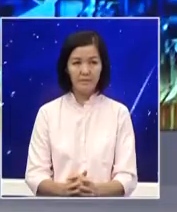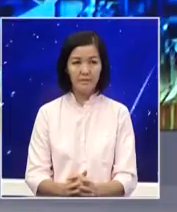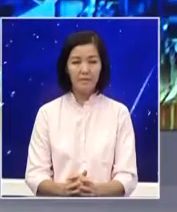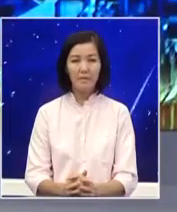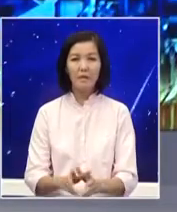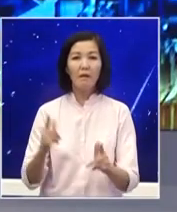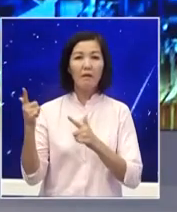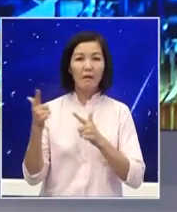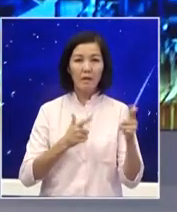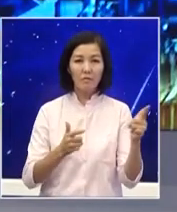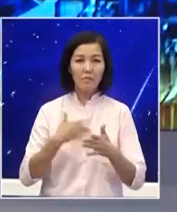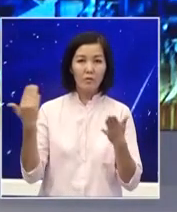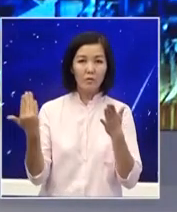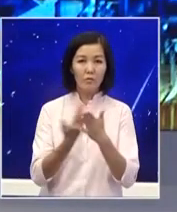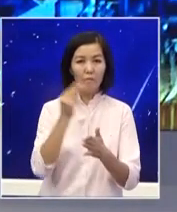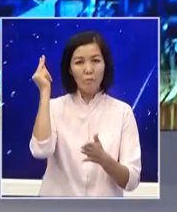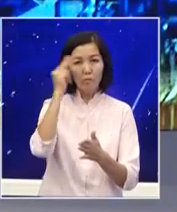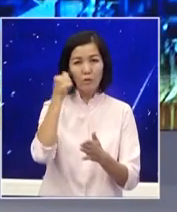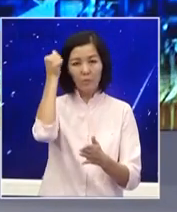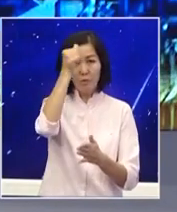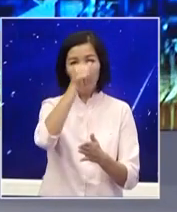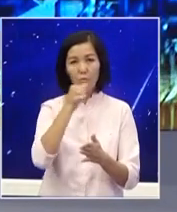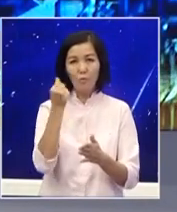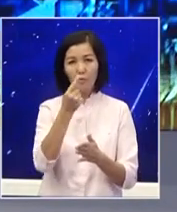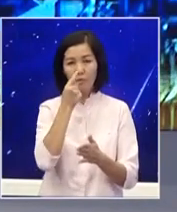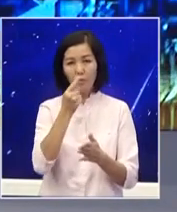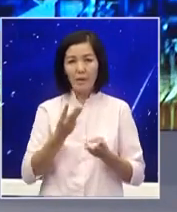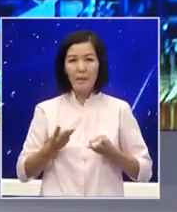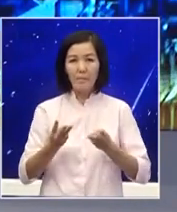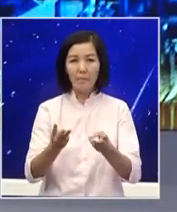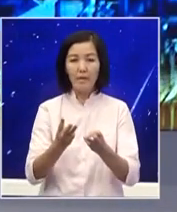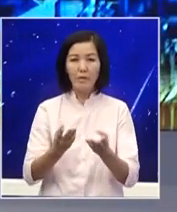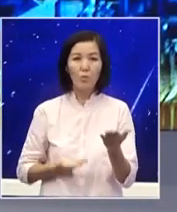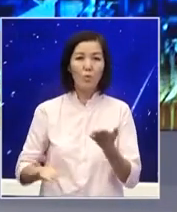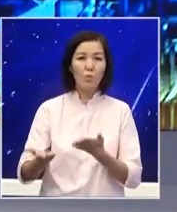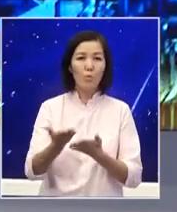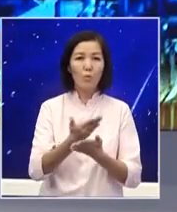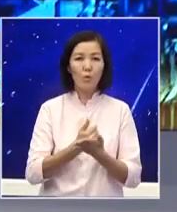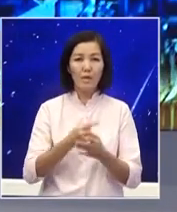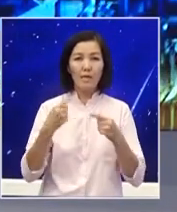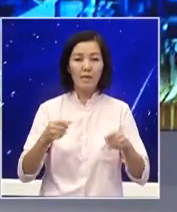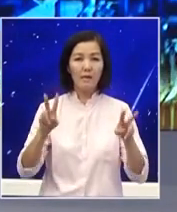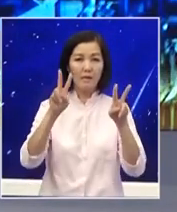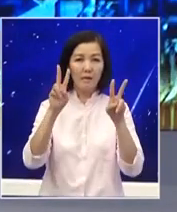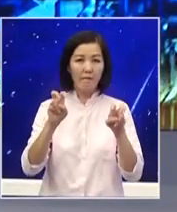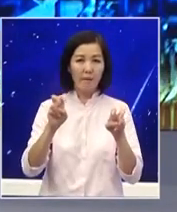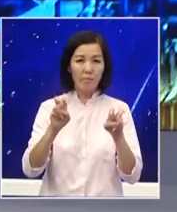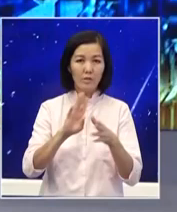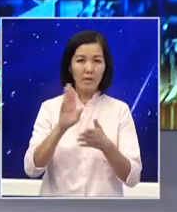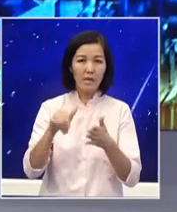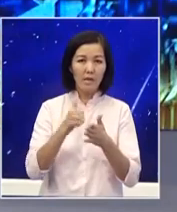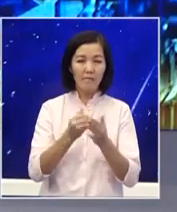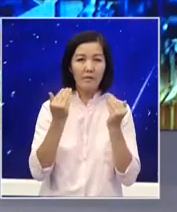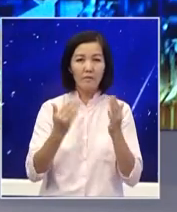готовность к новому учебному году предстоящему отопительному сезону уборка урожая некоторые другие вопросы стали главными на